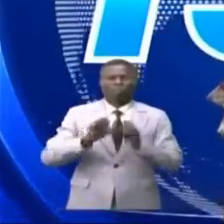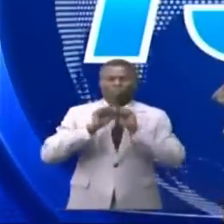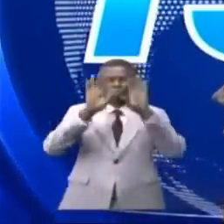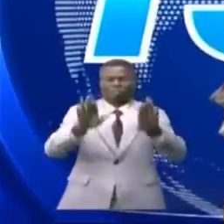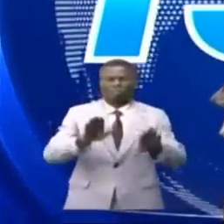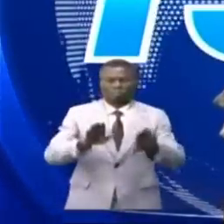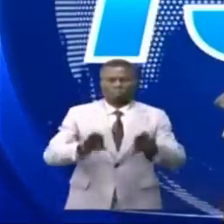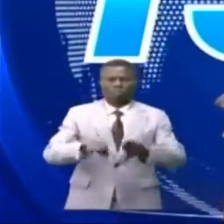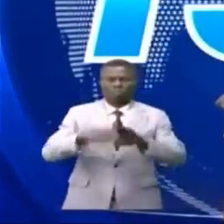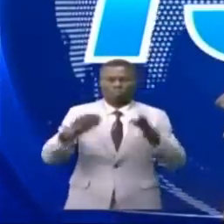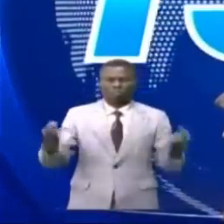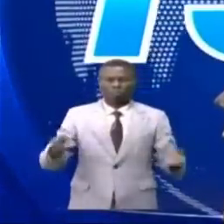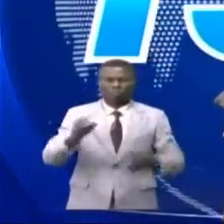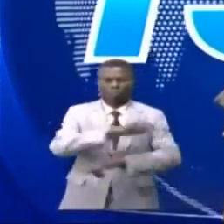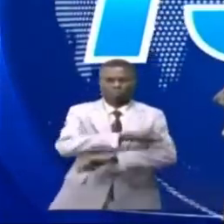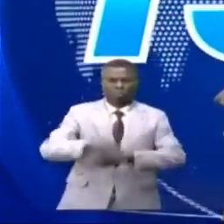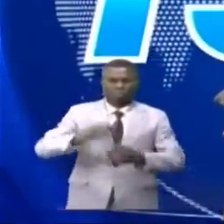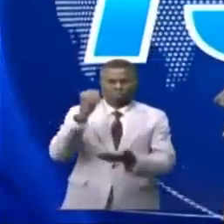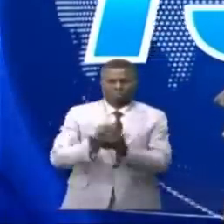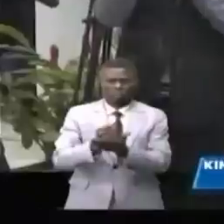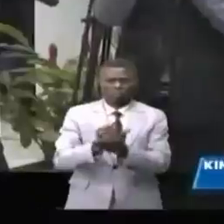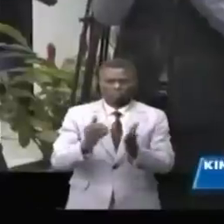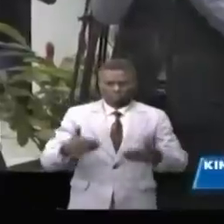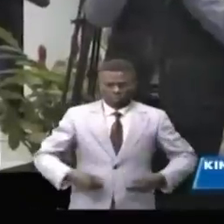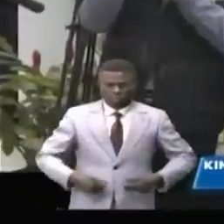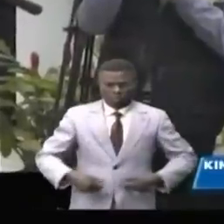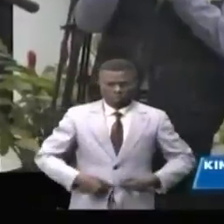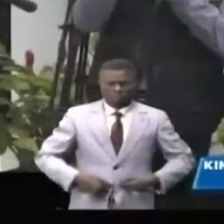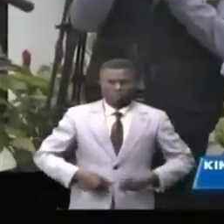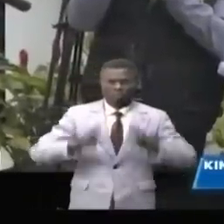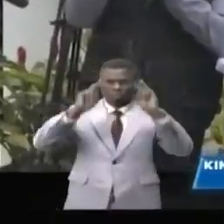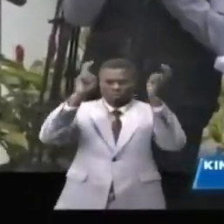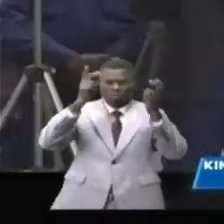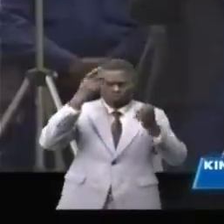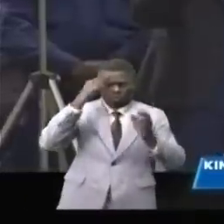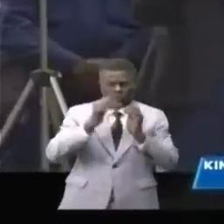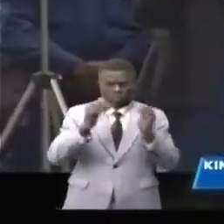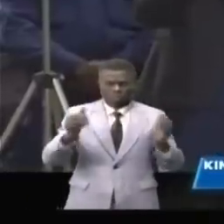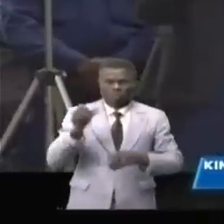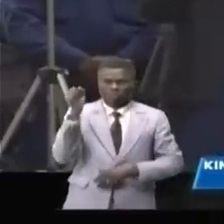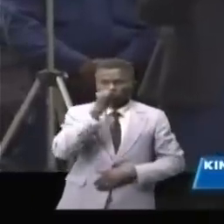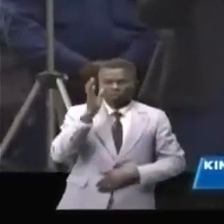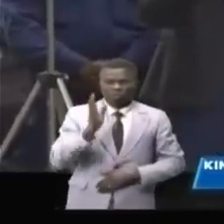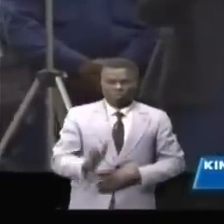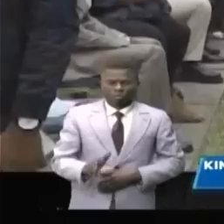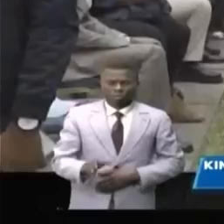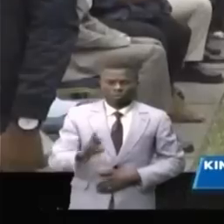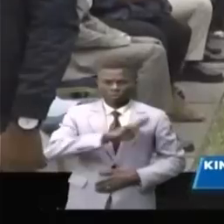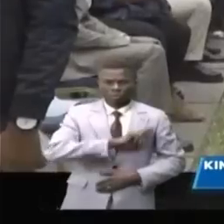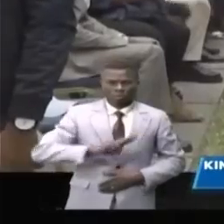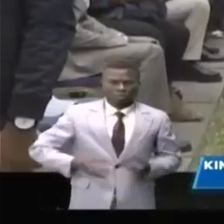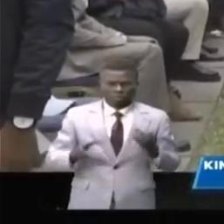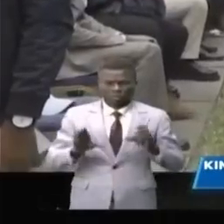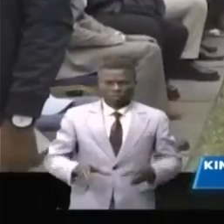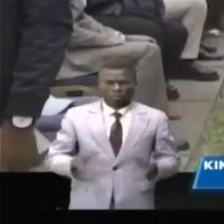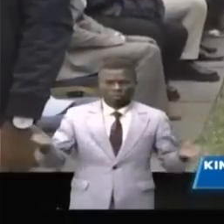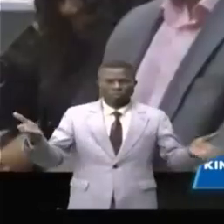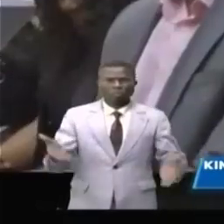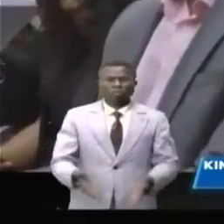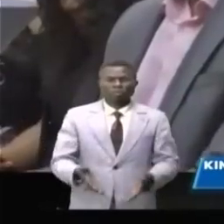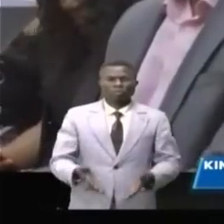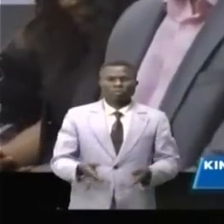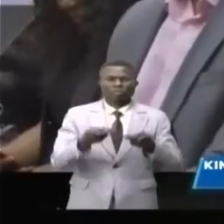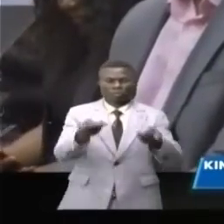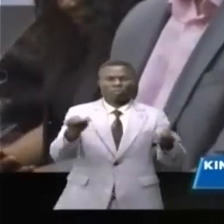pour la paix, appelée Cité de la Paix. Plusieurs personnalités et artistes musiciens RD congolais ont rehaussé de leur